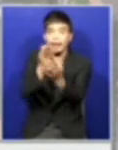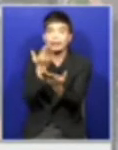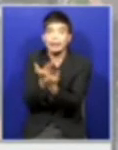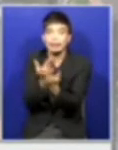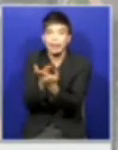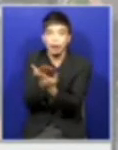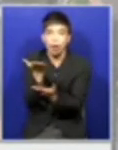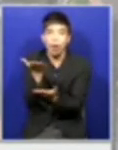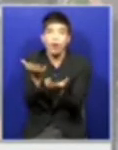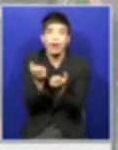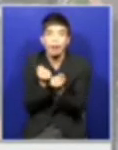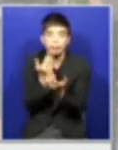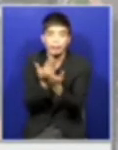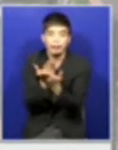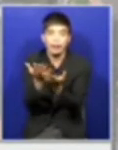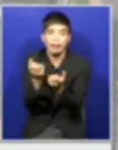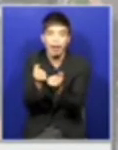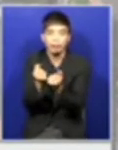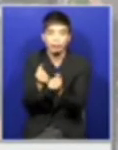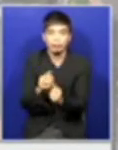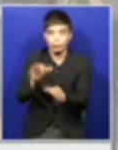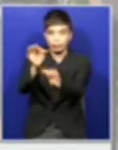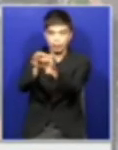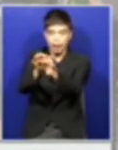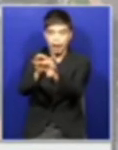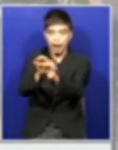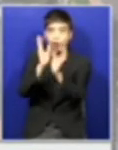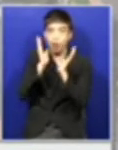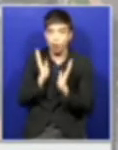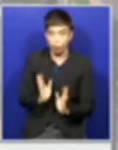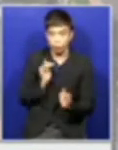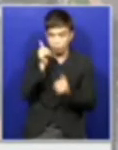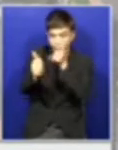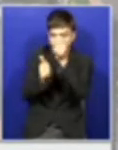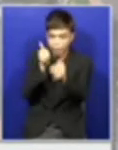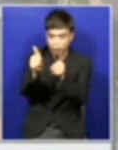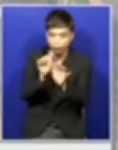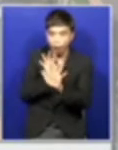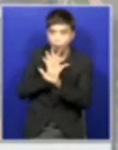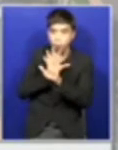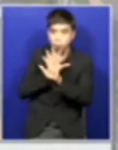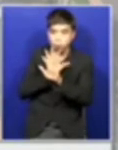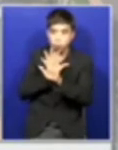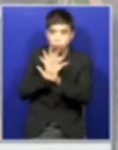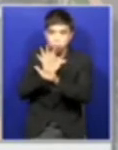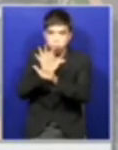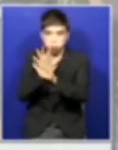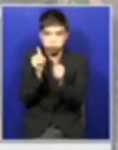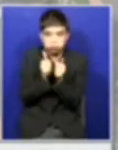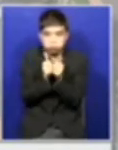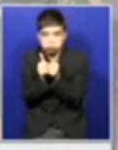าประชาชนแน่นหน้าธนาคารครับขอรูปหน้าธนาคารด้วยครับ